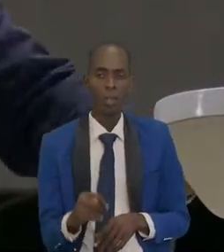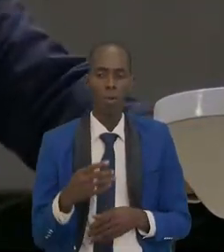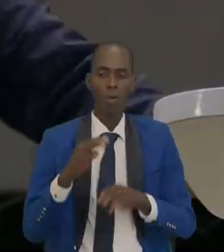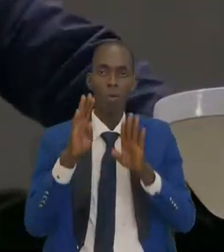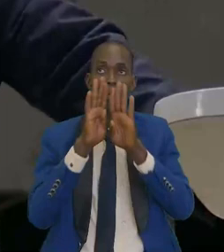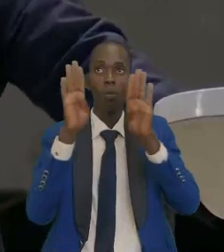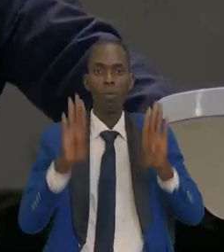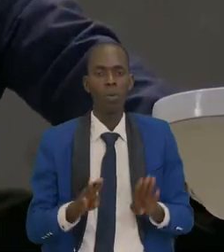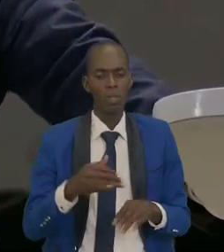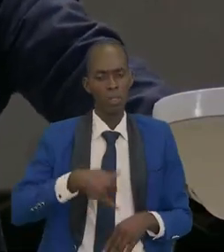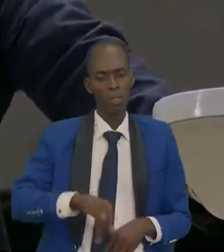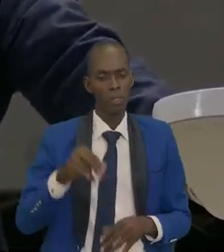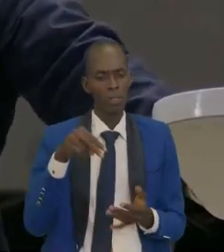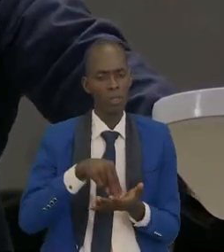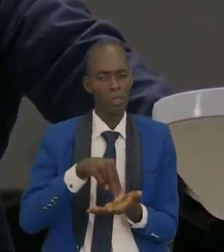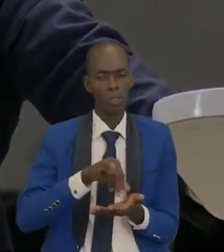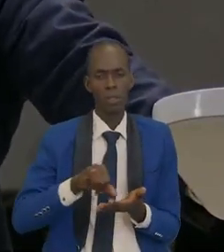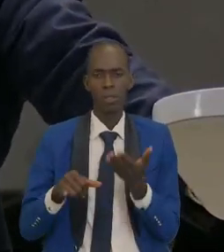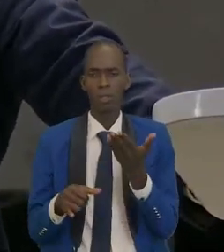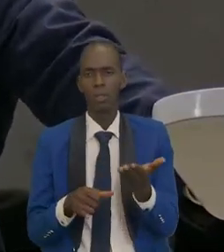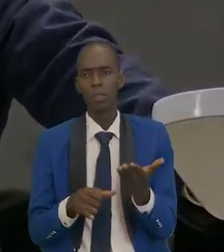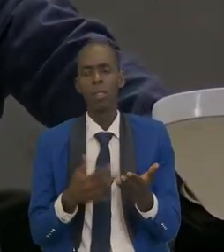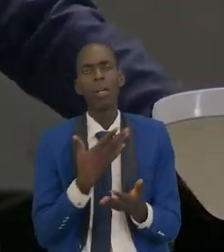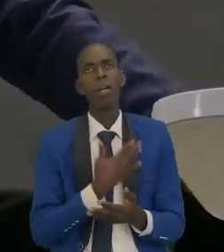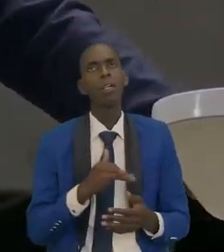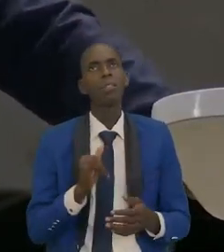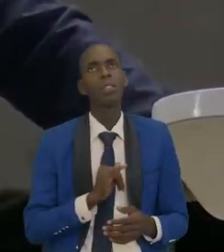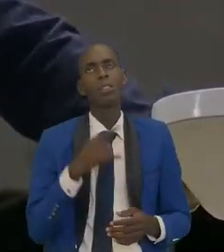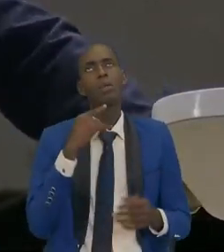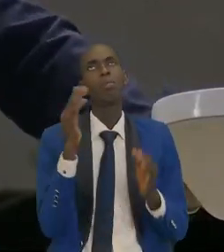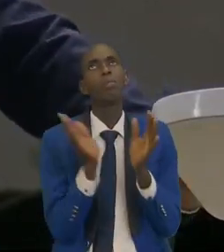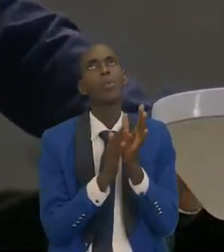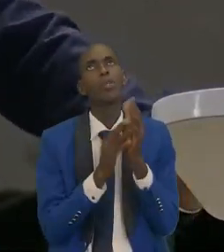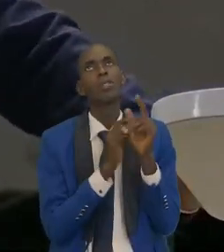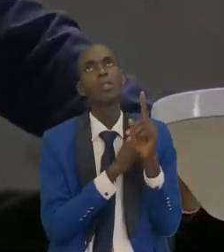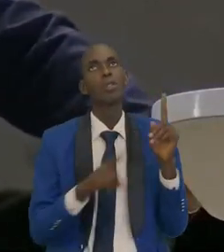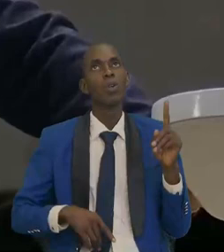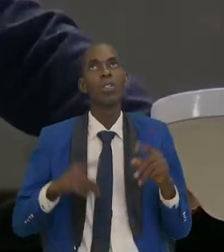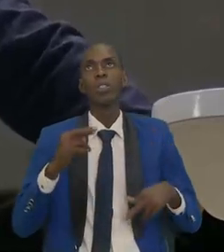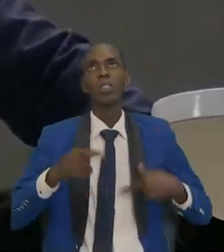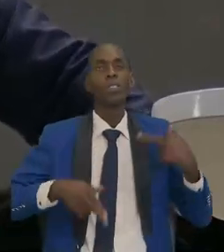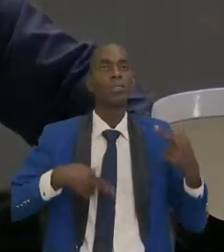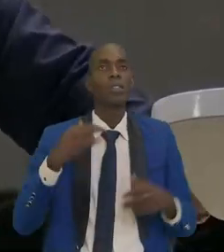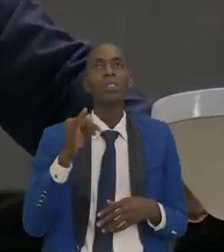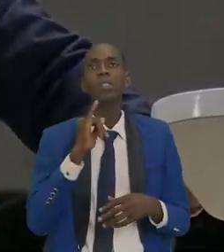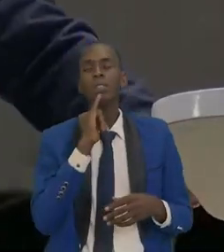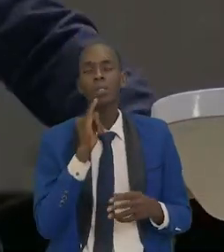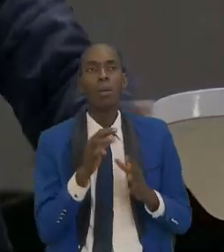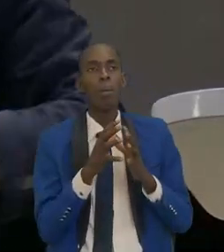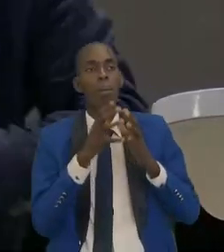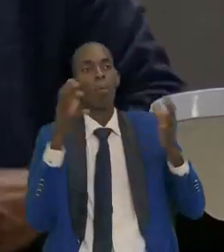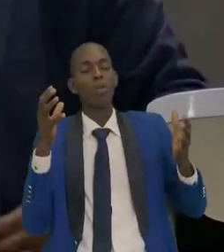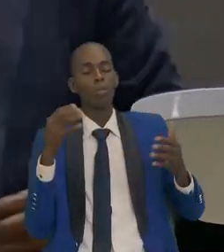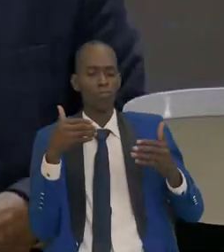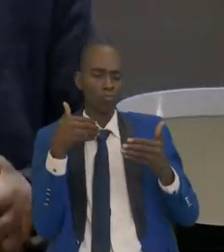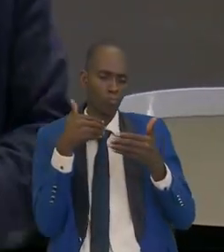les murailles toujours debout là-bas. Et je dis gloire à Dieu. Le réveil est plus proche